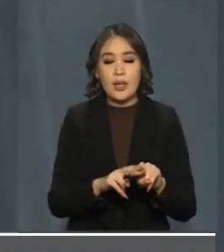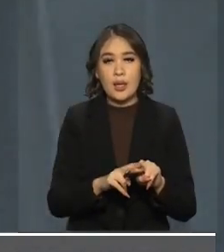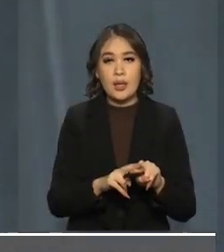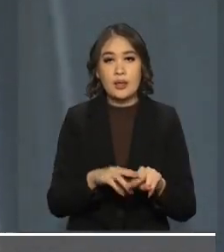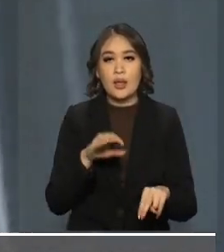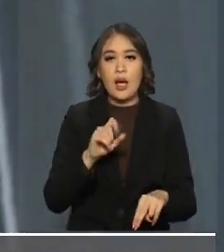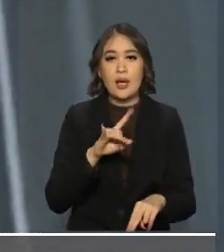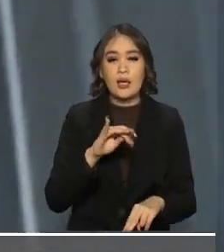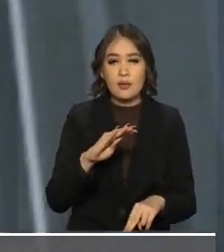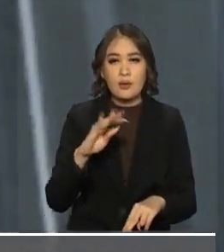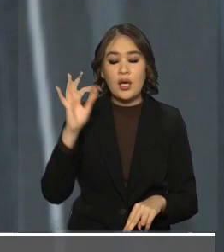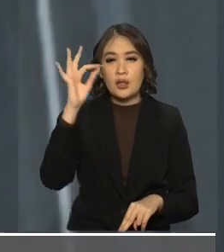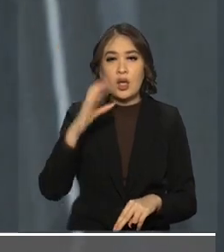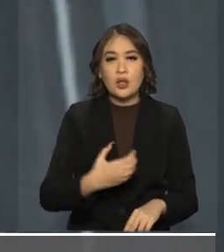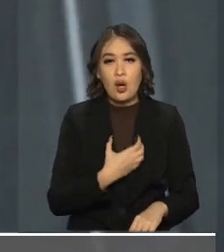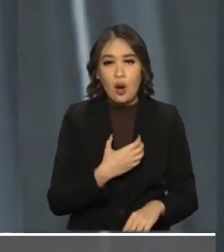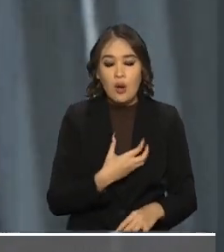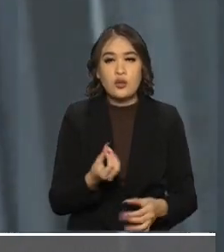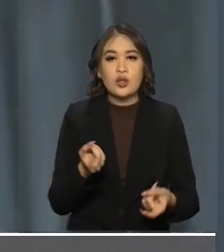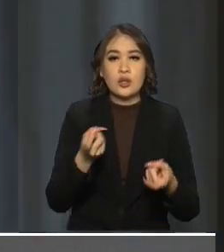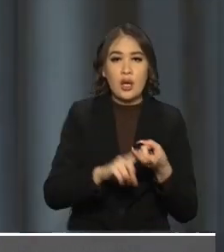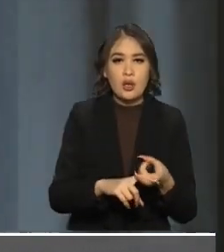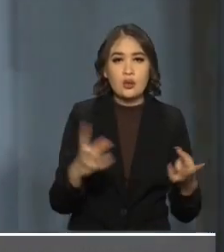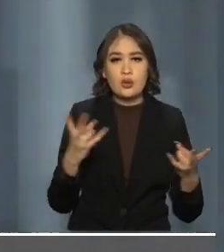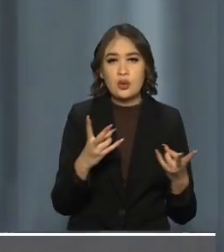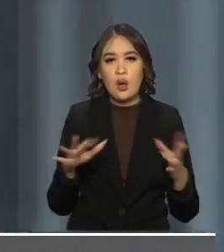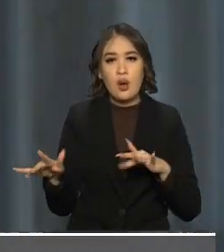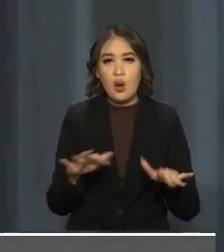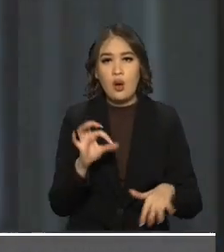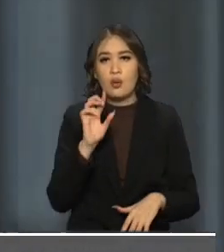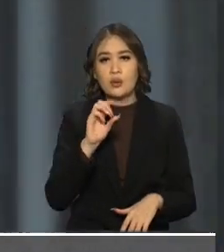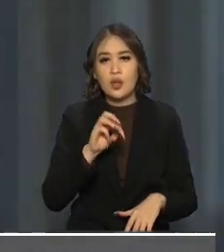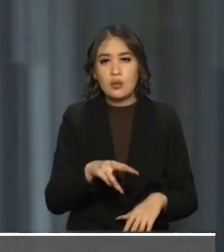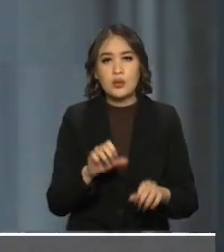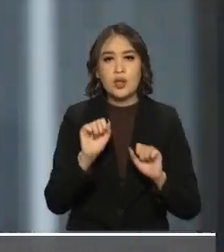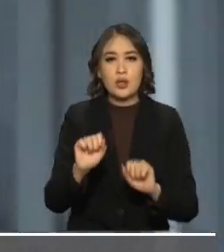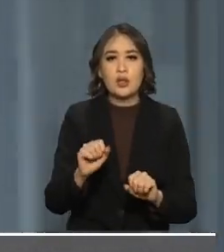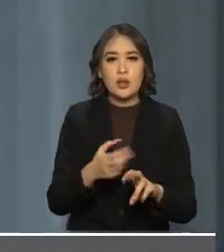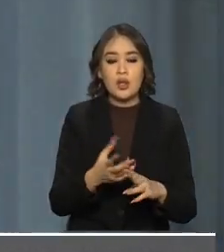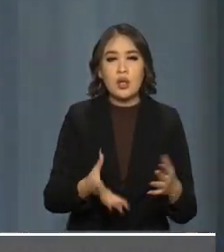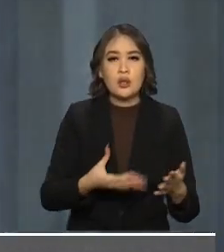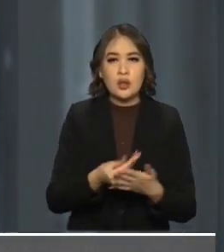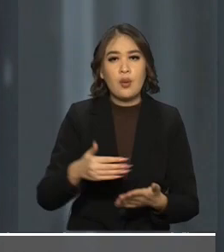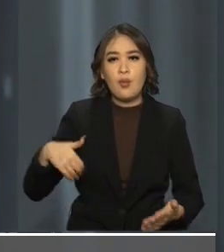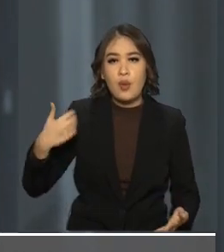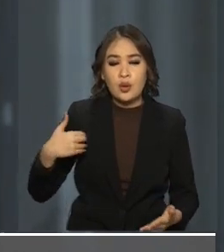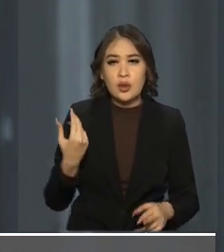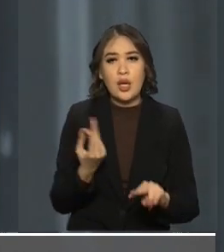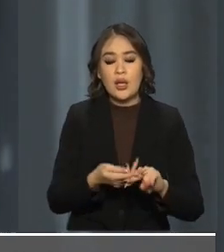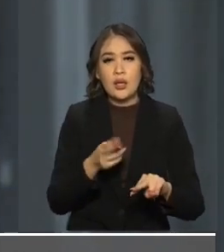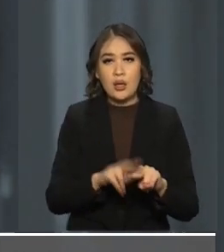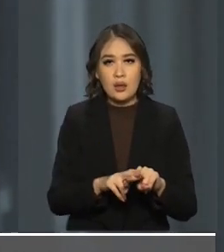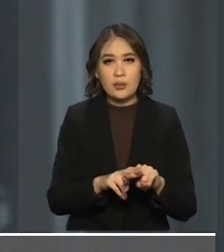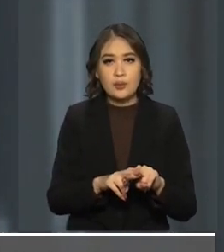тариф страховки. Это должны быть определенный объем, значит, защитных средств, которые будут использоваться. Это,